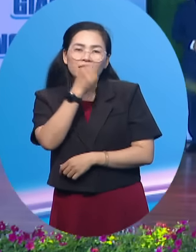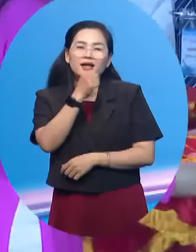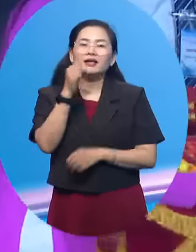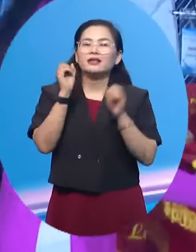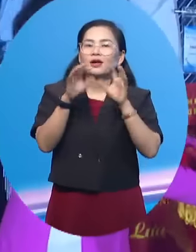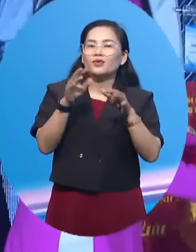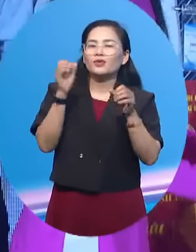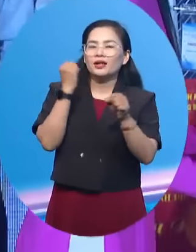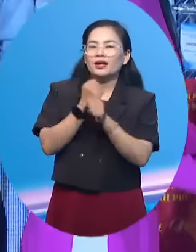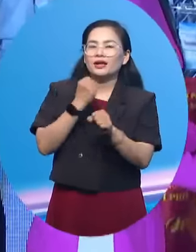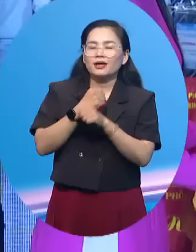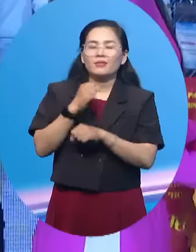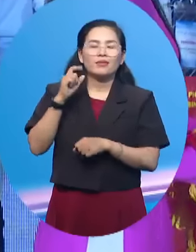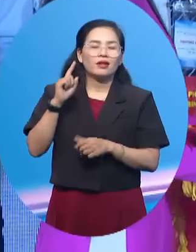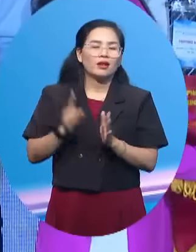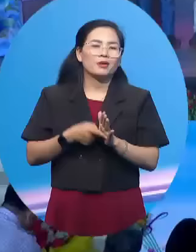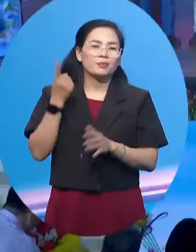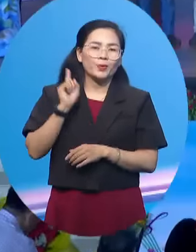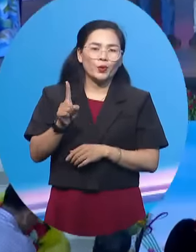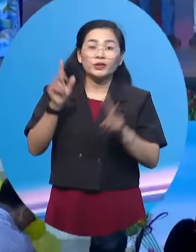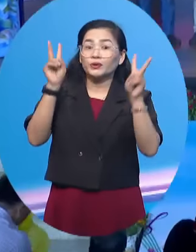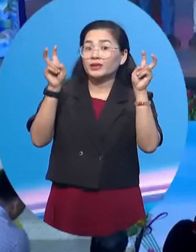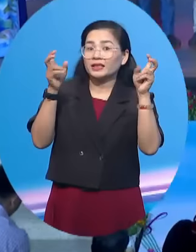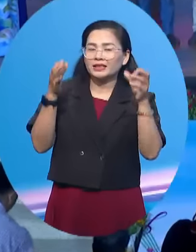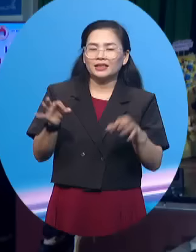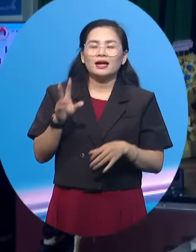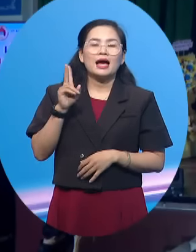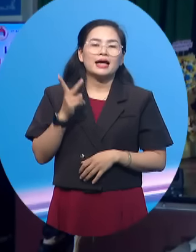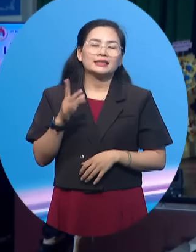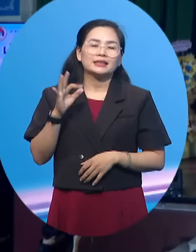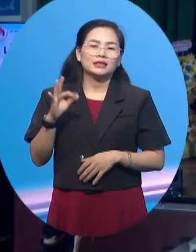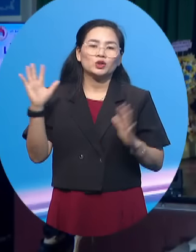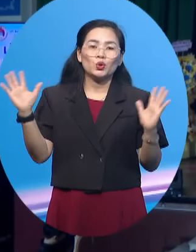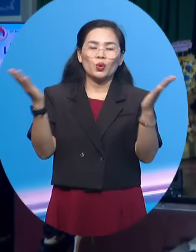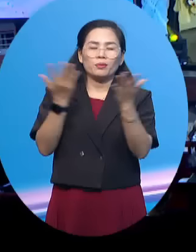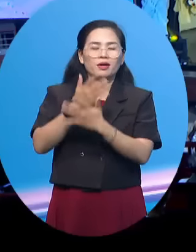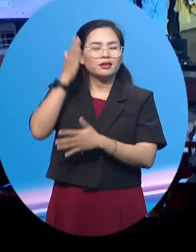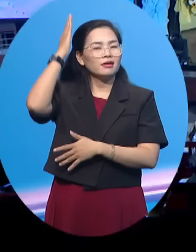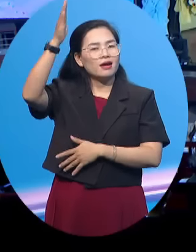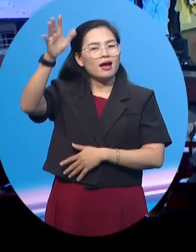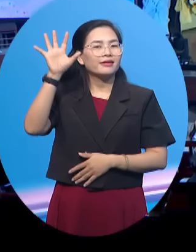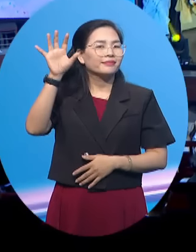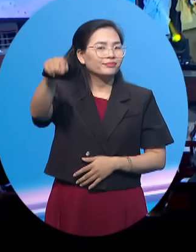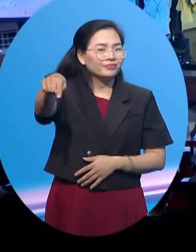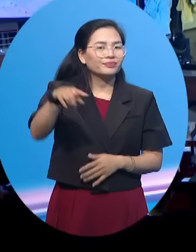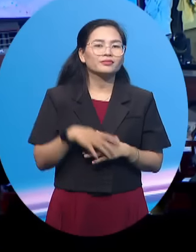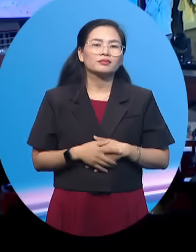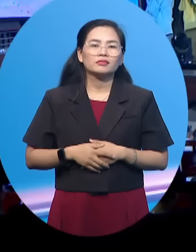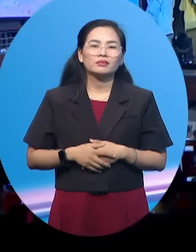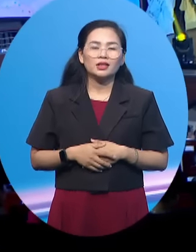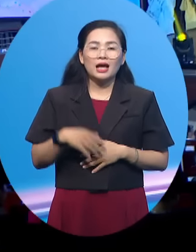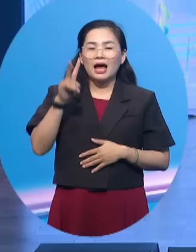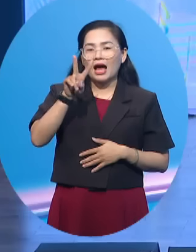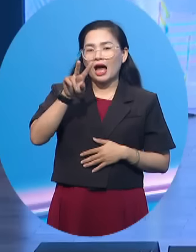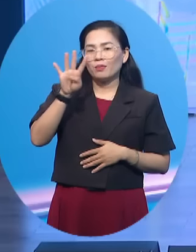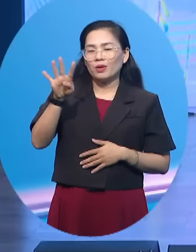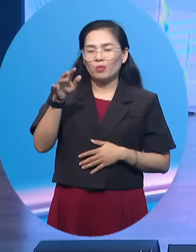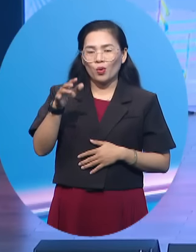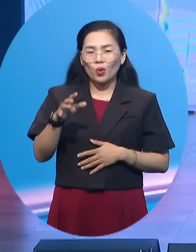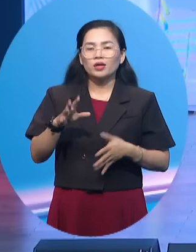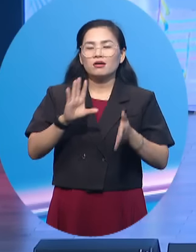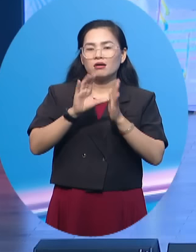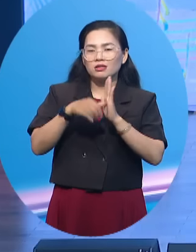thứ nhất năm 2024 với chủ đề Hành trình đổi mới vươn tới tương lai. Hội diễn thu hút sự tham gia của 24 đơn vị giáo